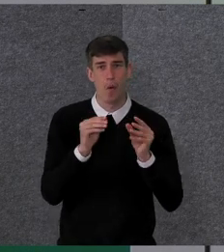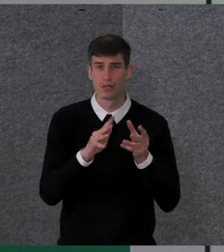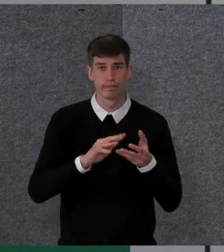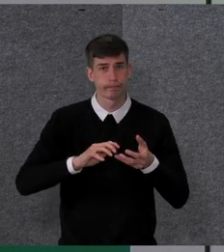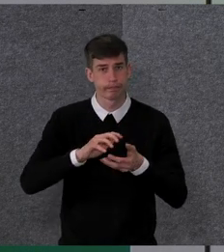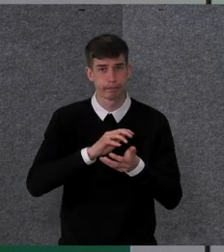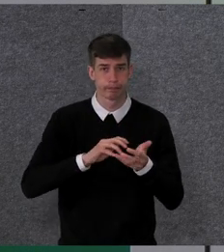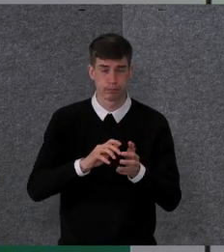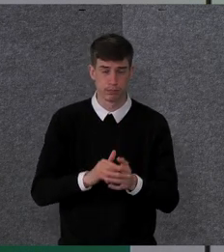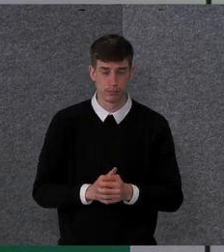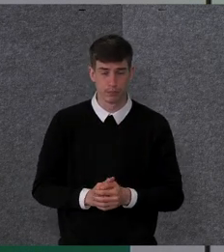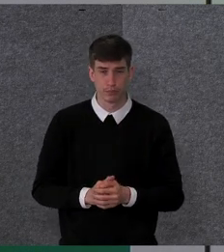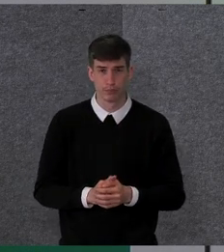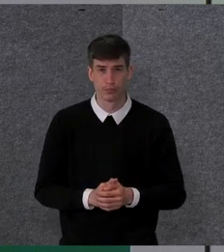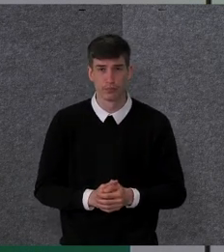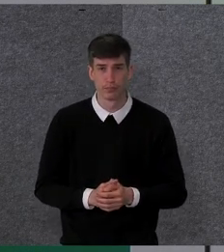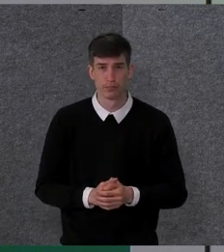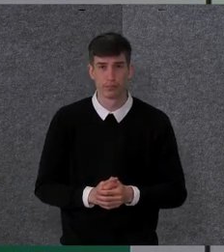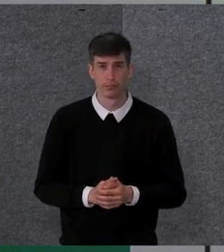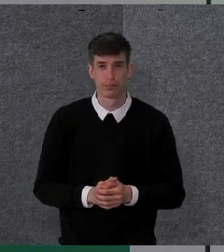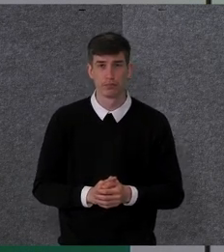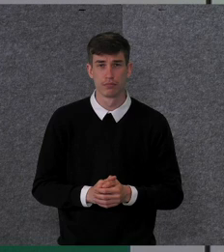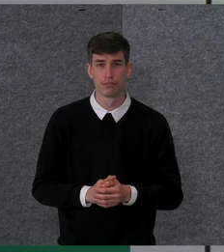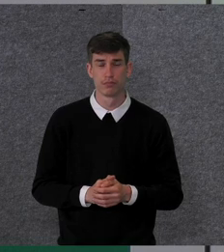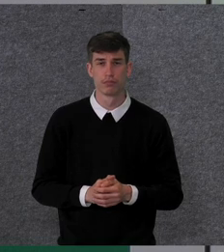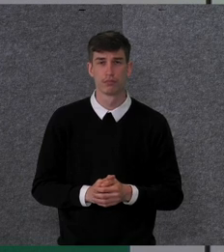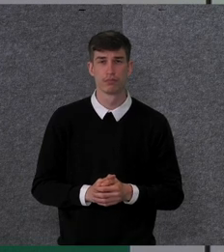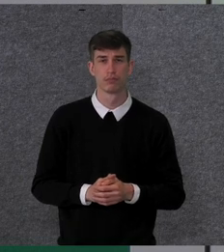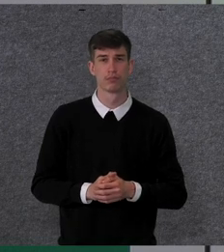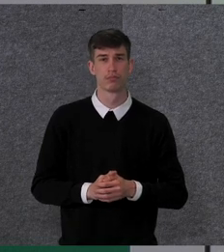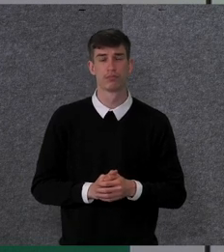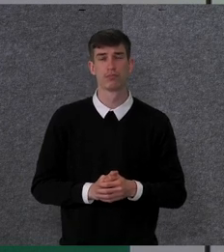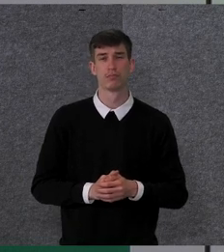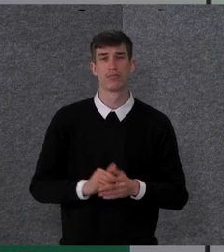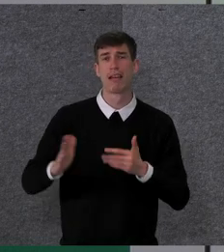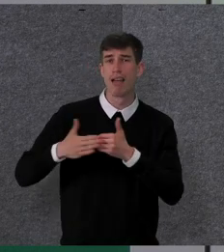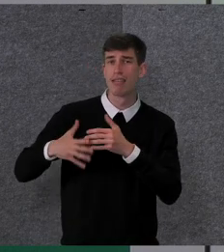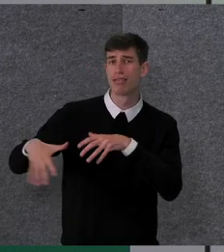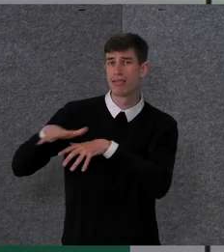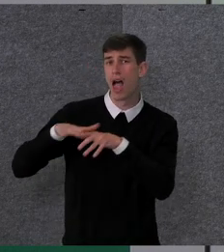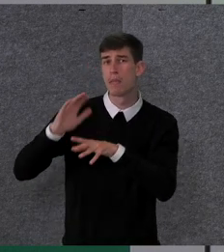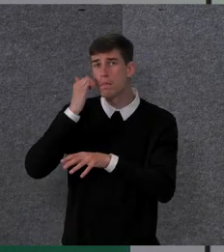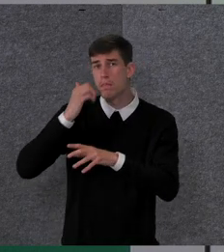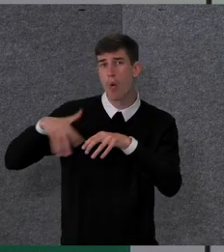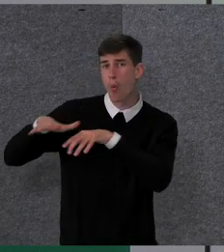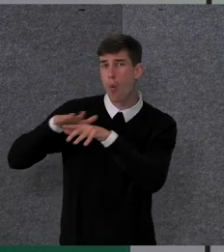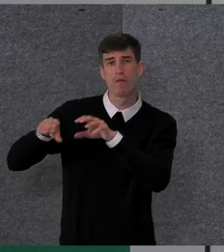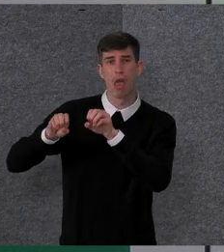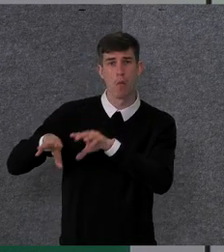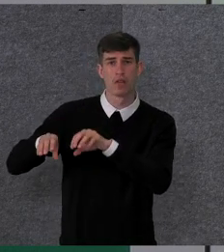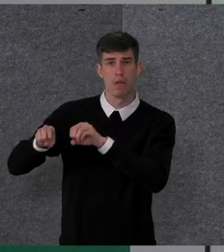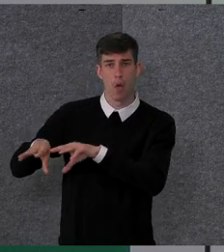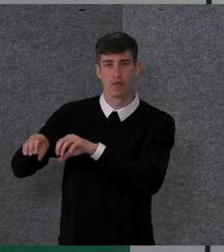versiegte. Der Legehennenbetrieb gegenüber verdoppelte sich und andere Nachbarn gaben ihre Höfe auf. Immer